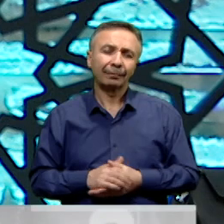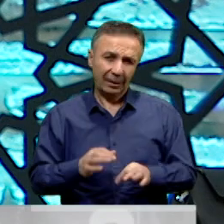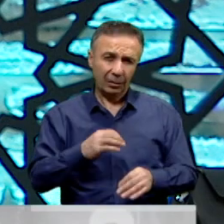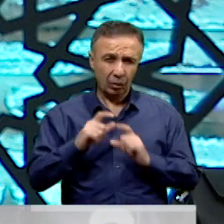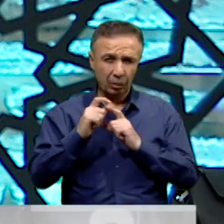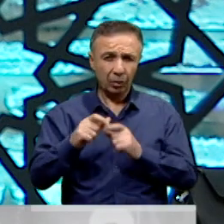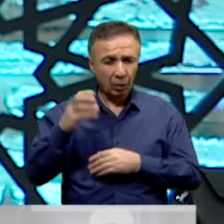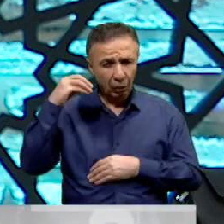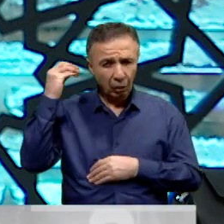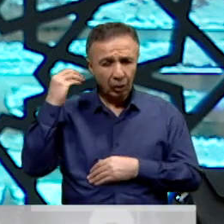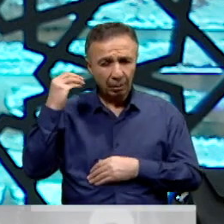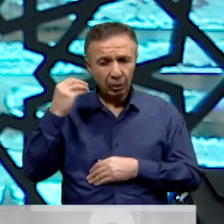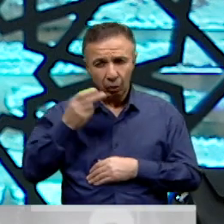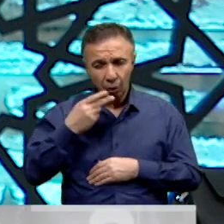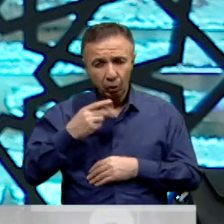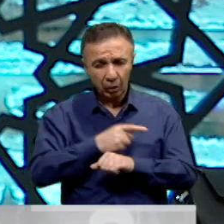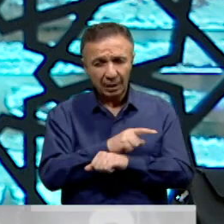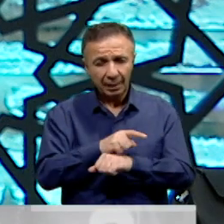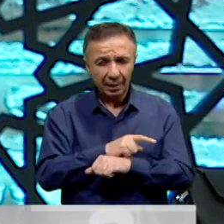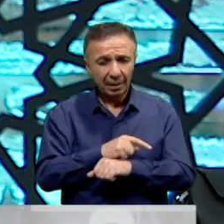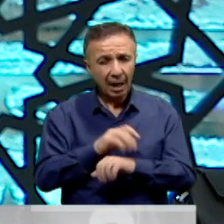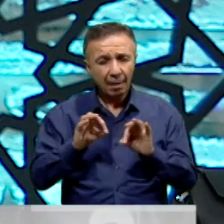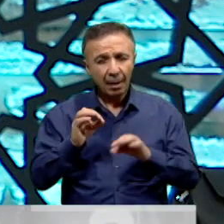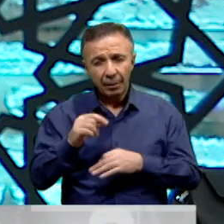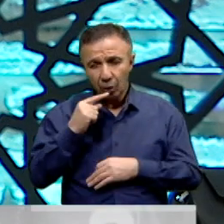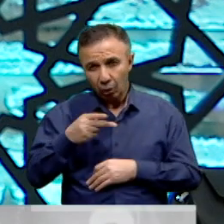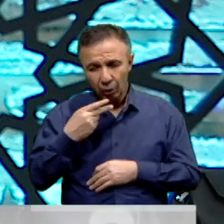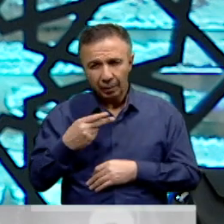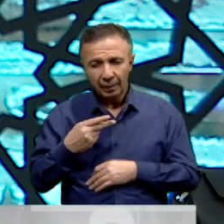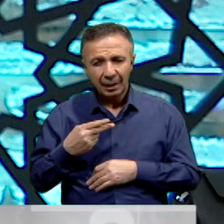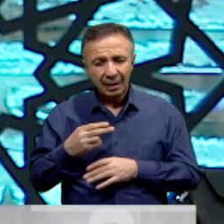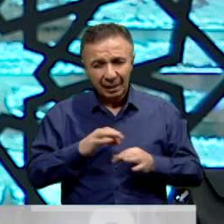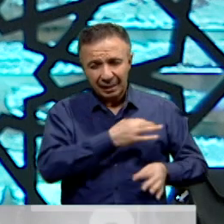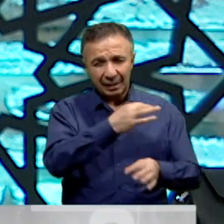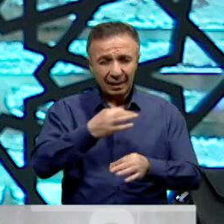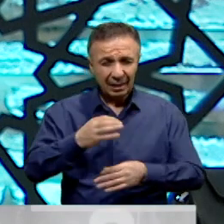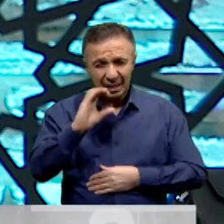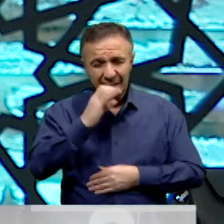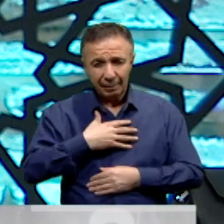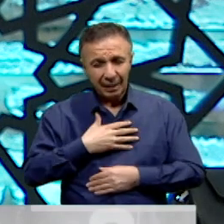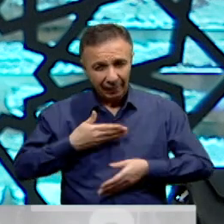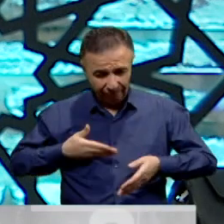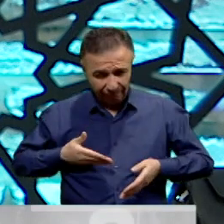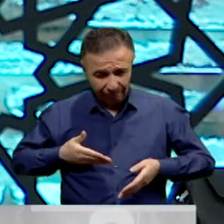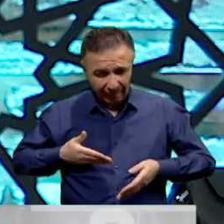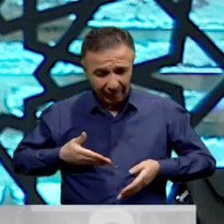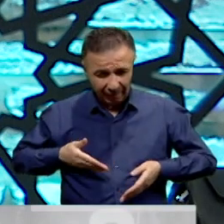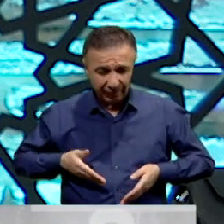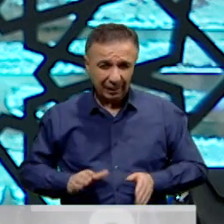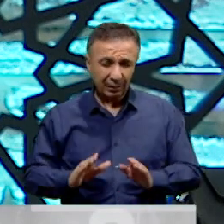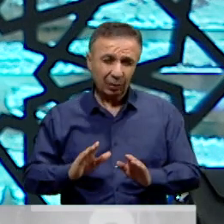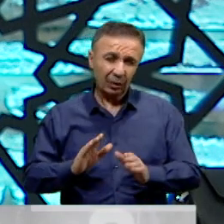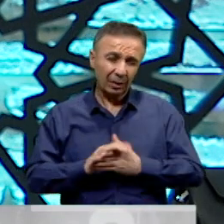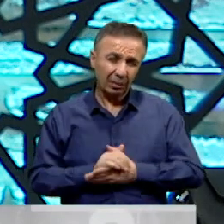hocalarımız konuştuğunda hep şöyle söylüyorlar insanlar İslam fıtratı üzere doğar Peki bu Yahudilik ve